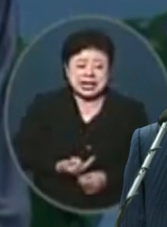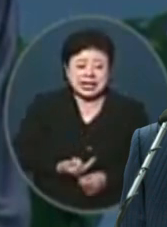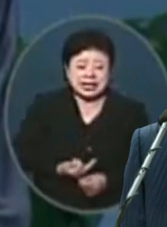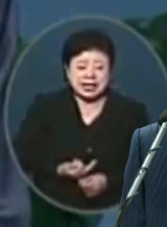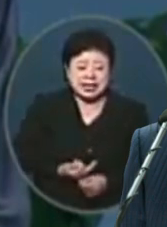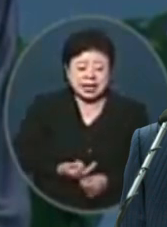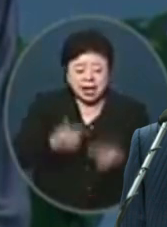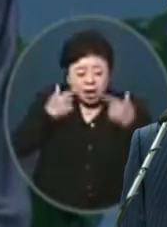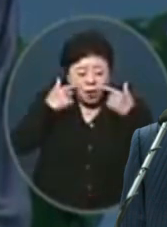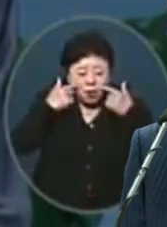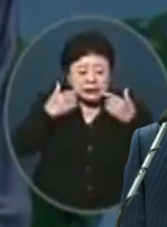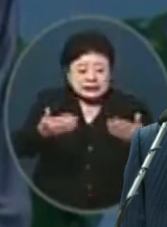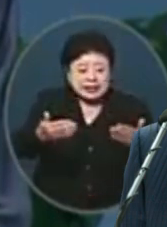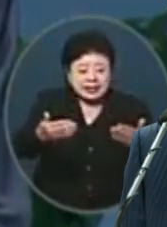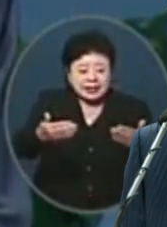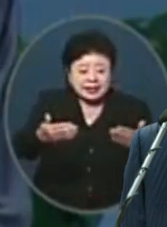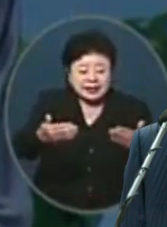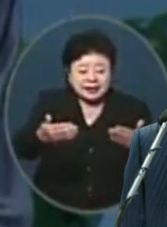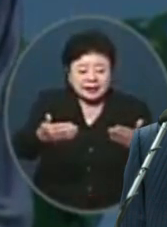더 확실하게